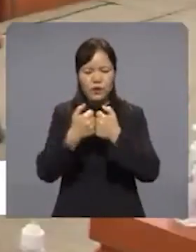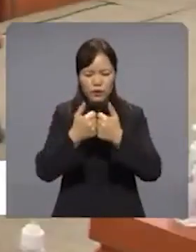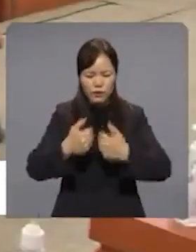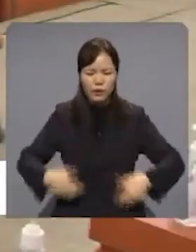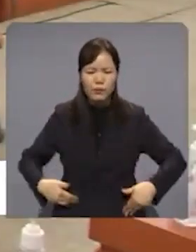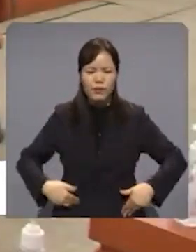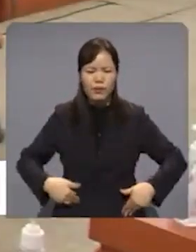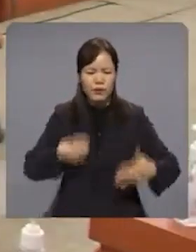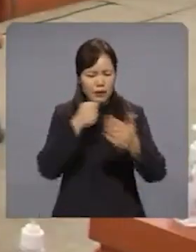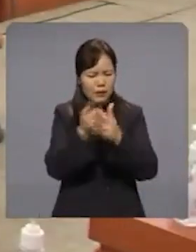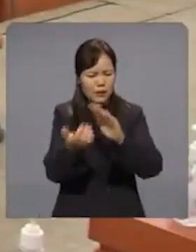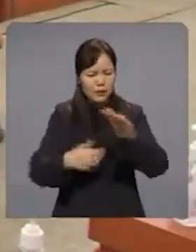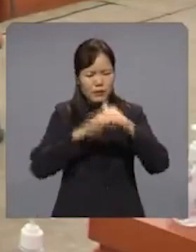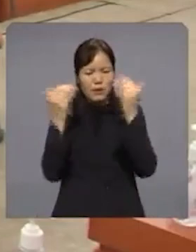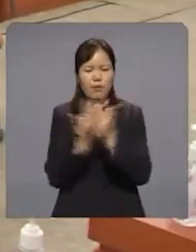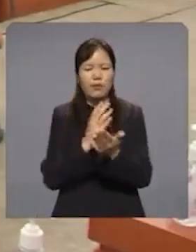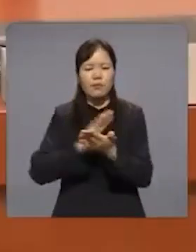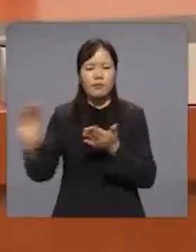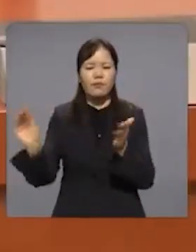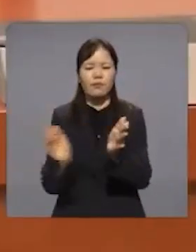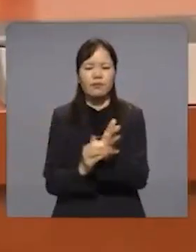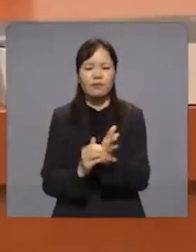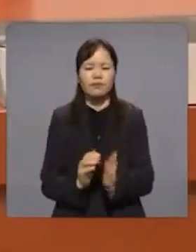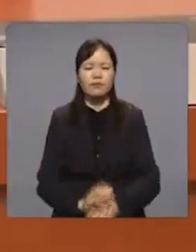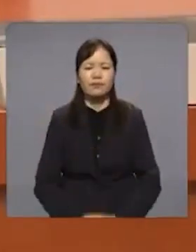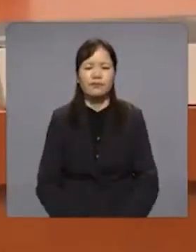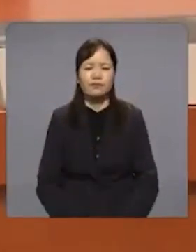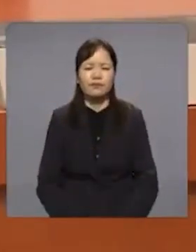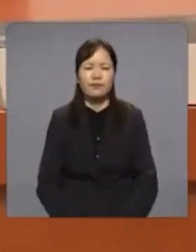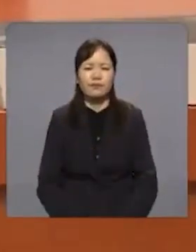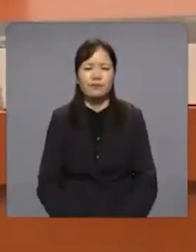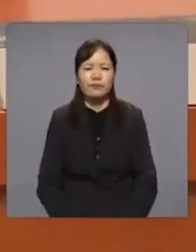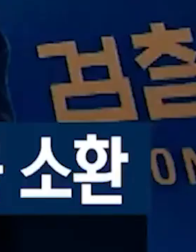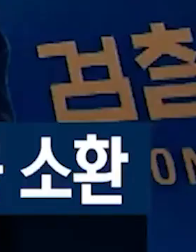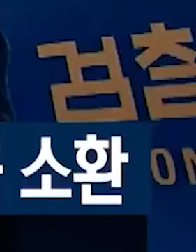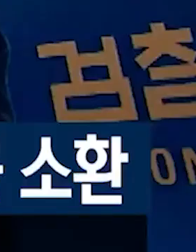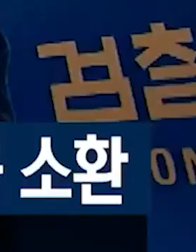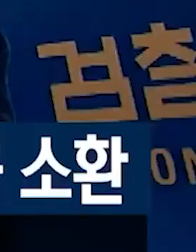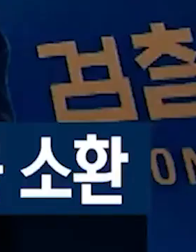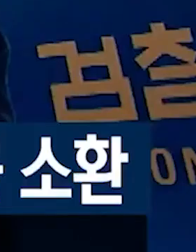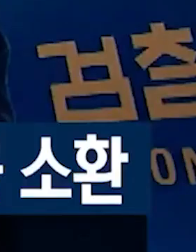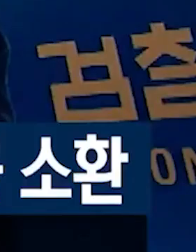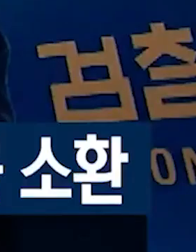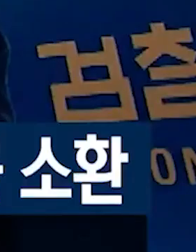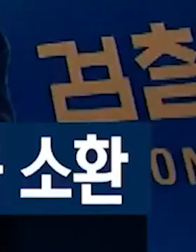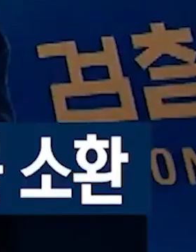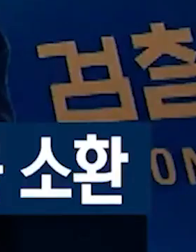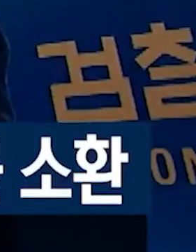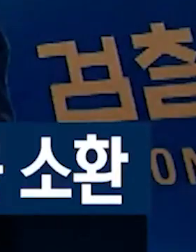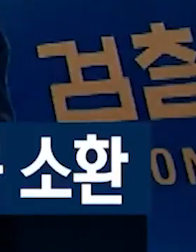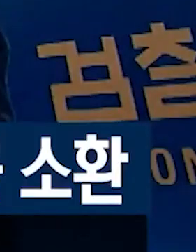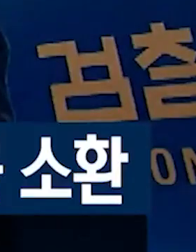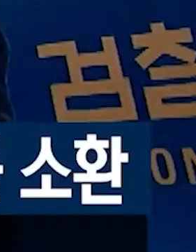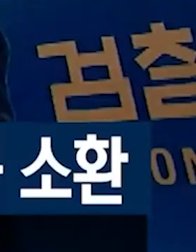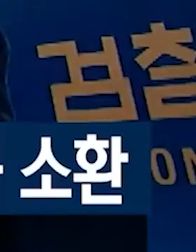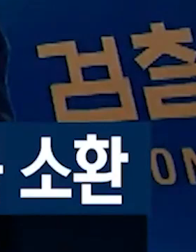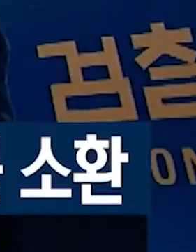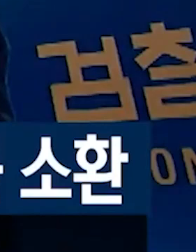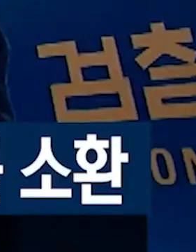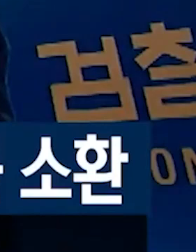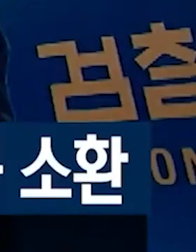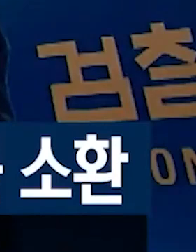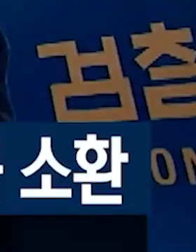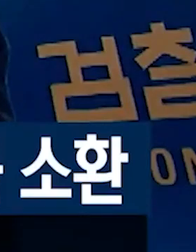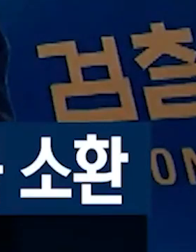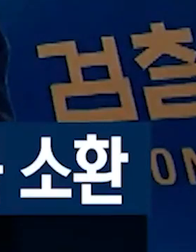필요하다며 의결에 앞서 전원 퇴장했습니다. OBS 뉴스 이상호입니다. 화천대유 대주주 김만배 씨의 로비